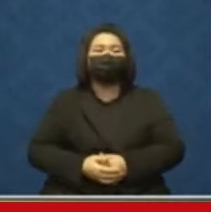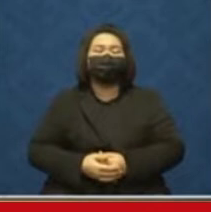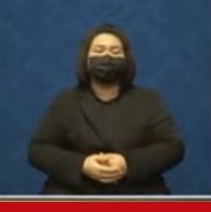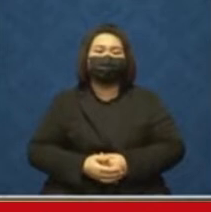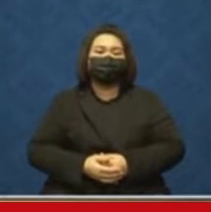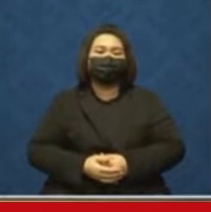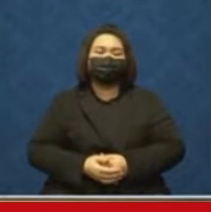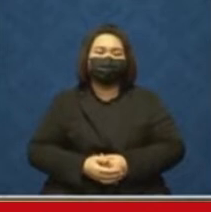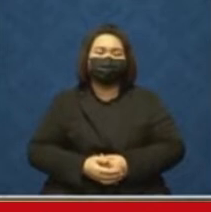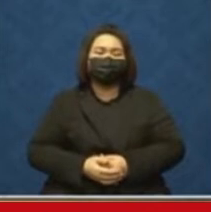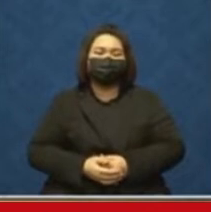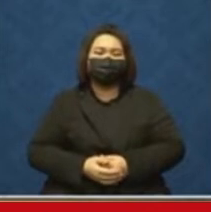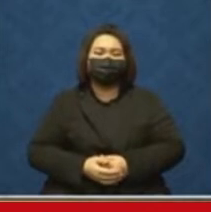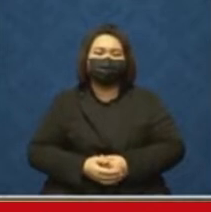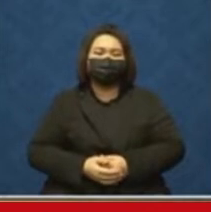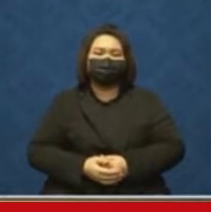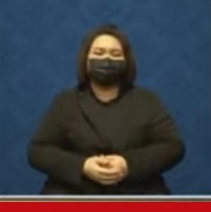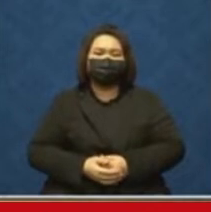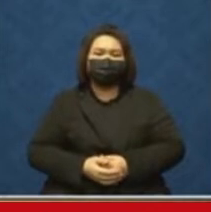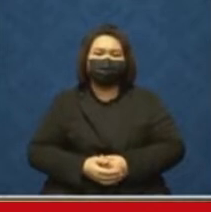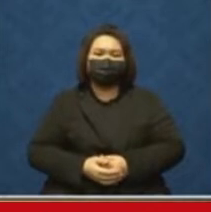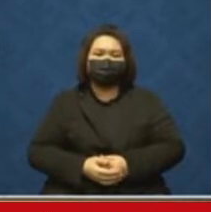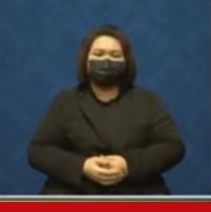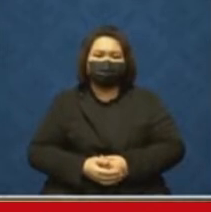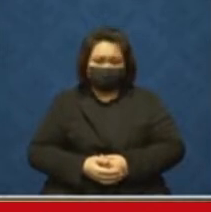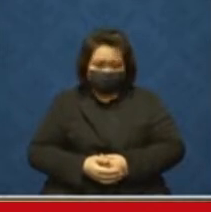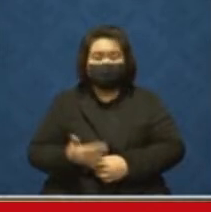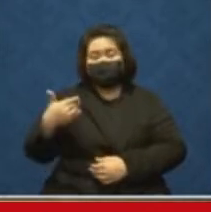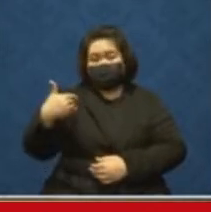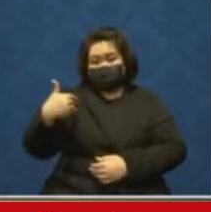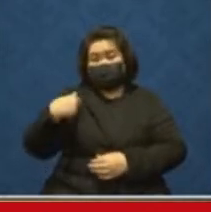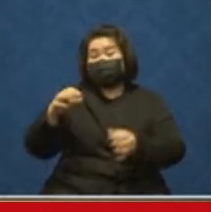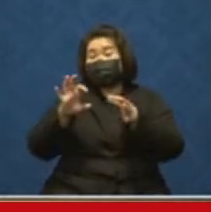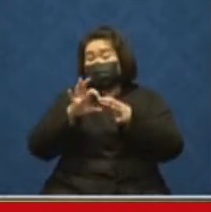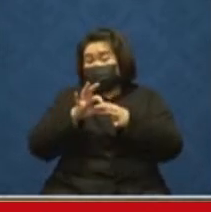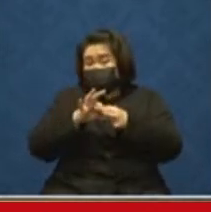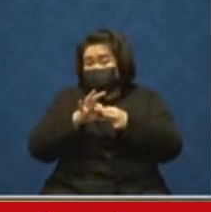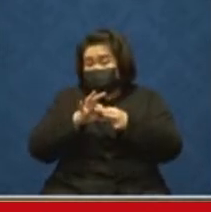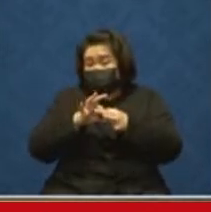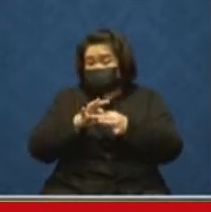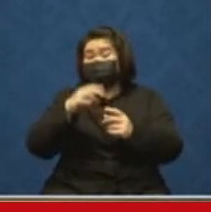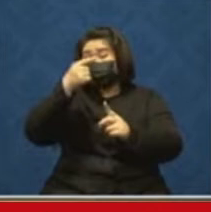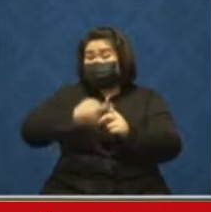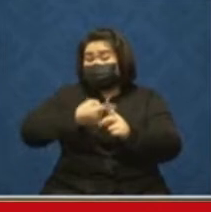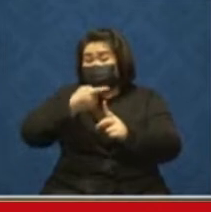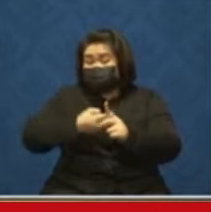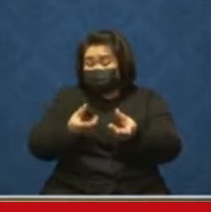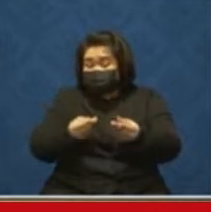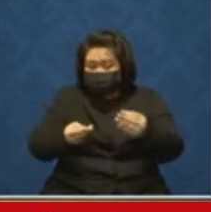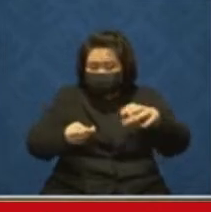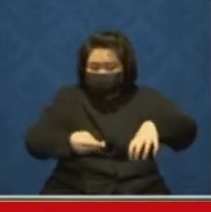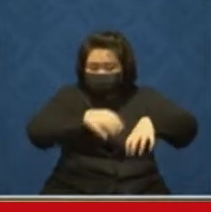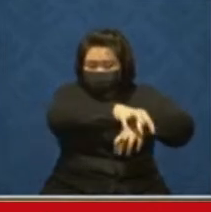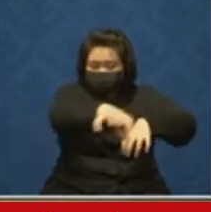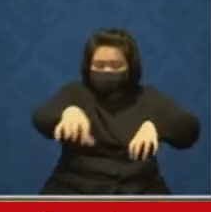ับการจัดเช่าอก 500 แ่งได้ถูก